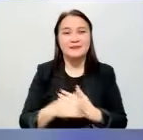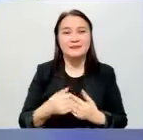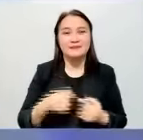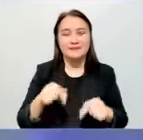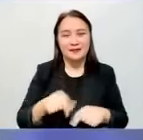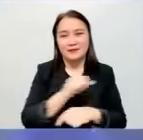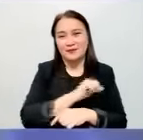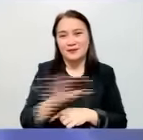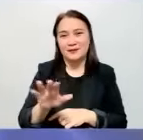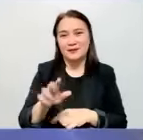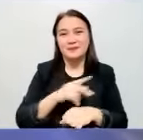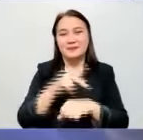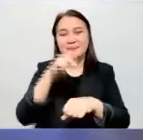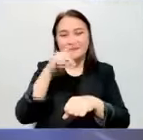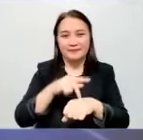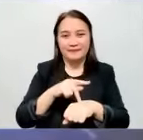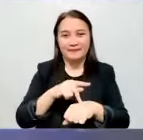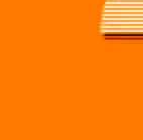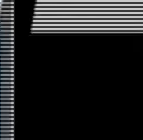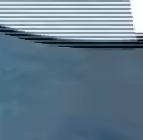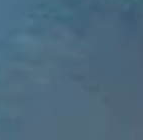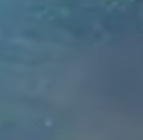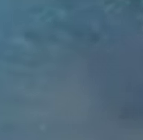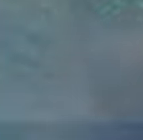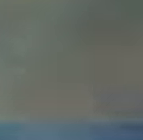ng Frontline Pilipinas.